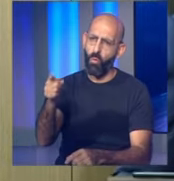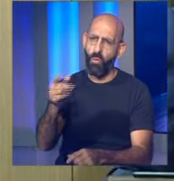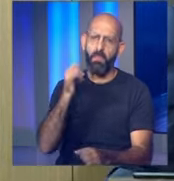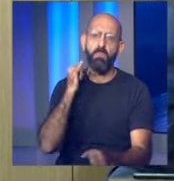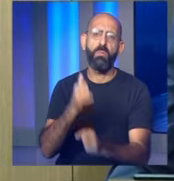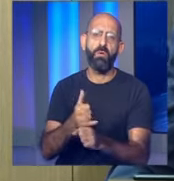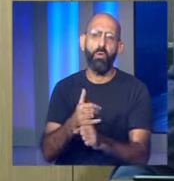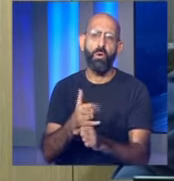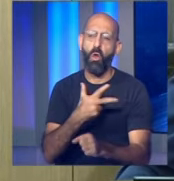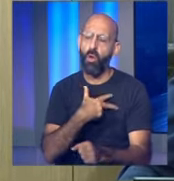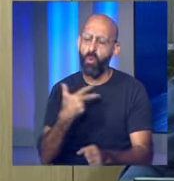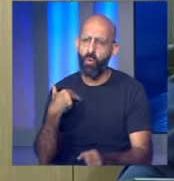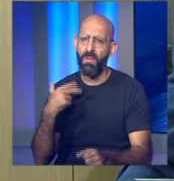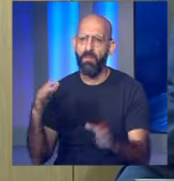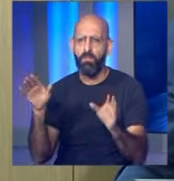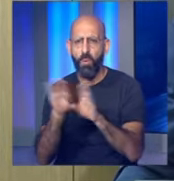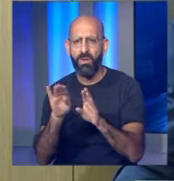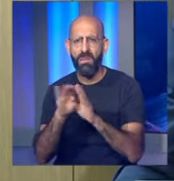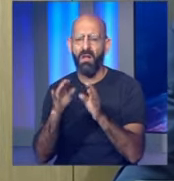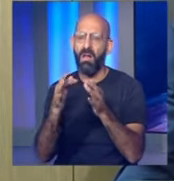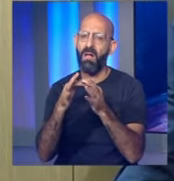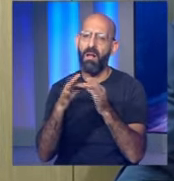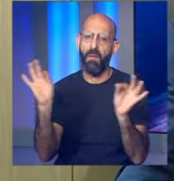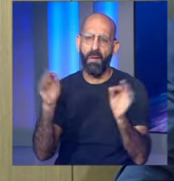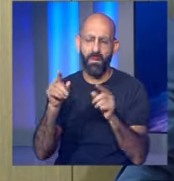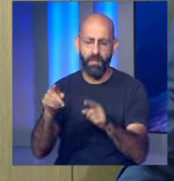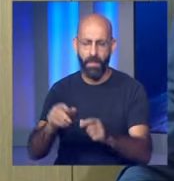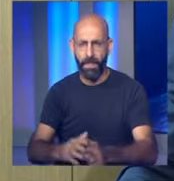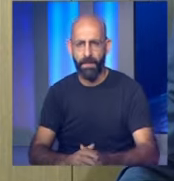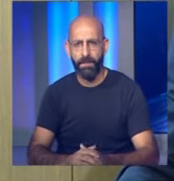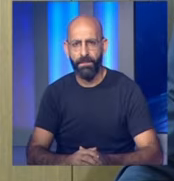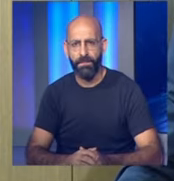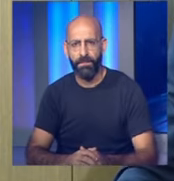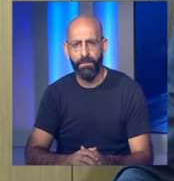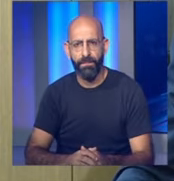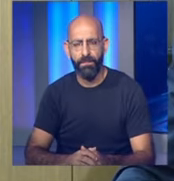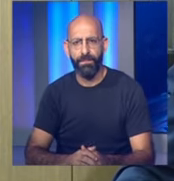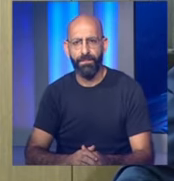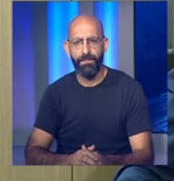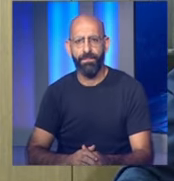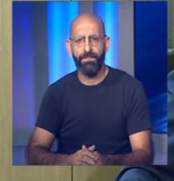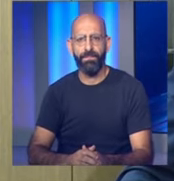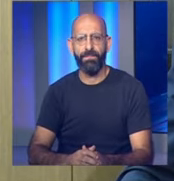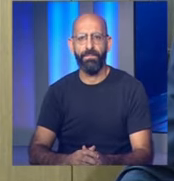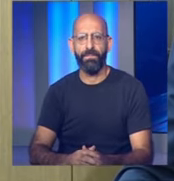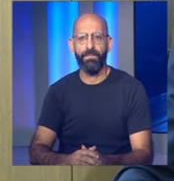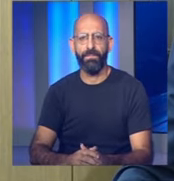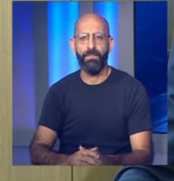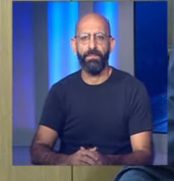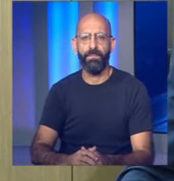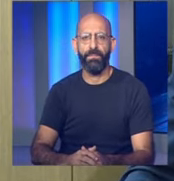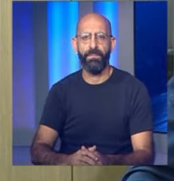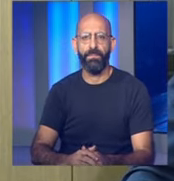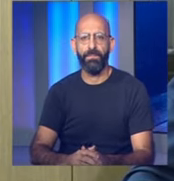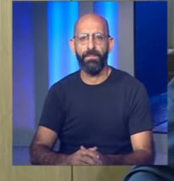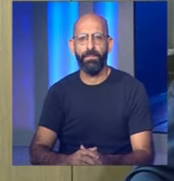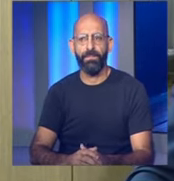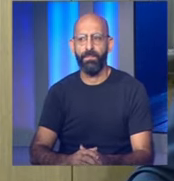الجيش برهن بكل الظروف وخاصة بآخر سنة قدي